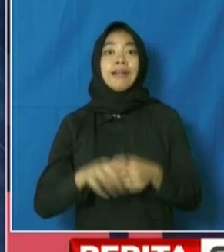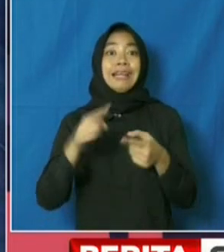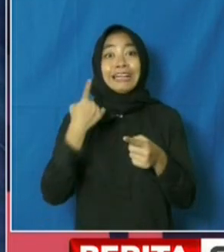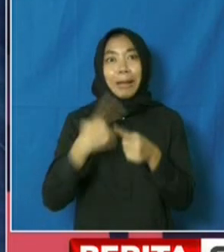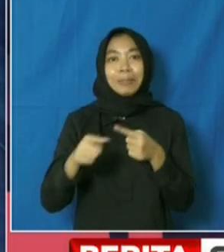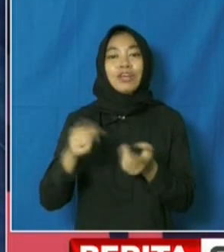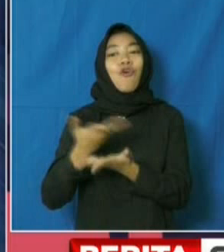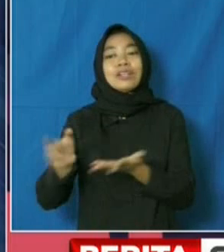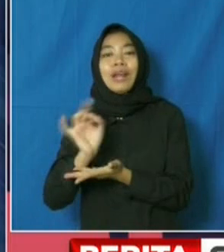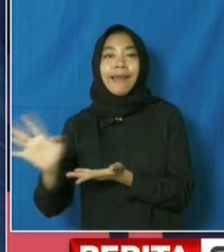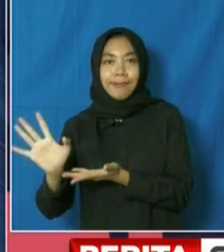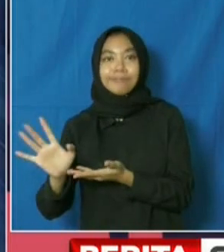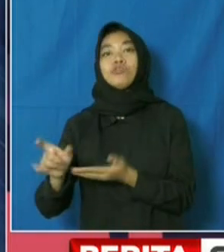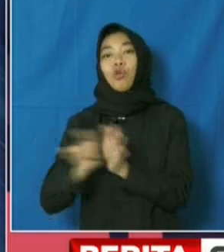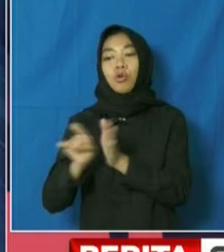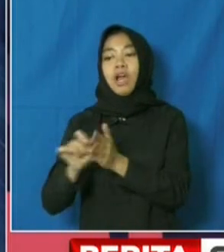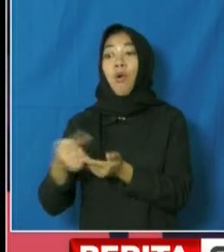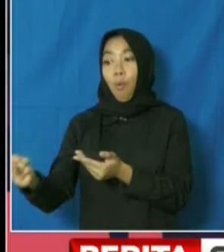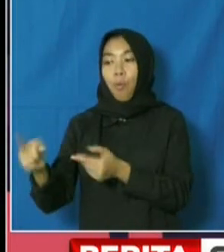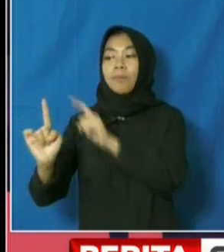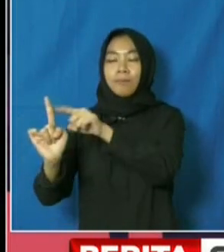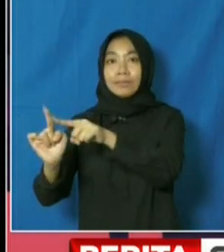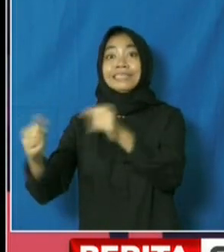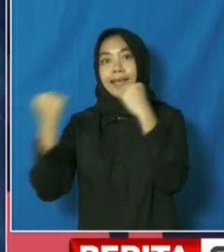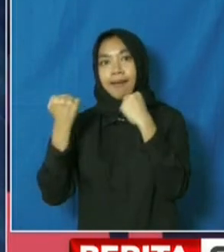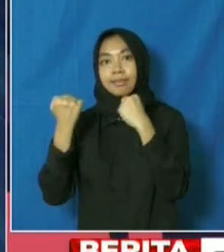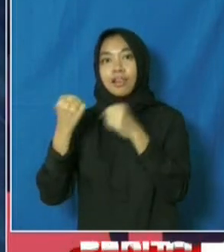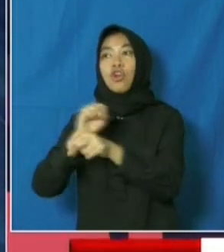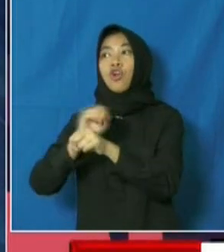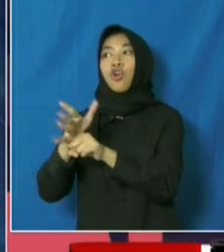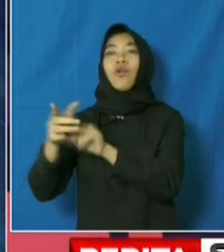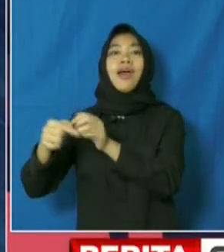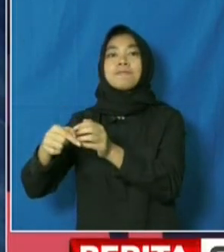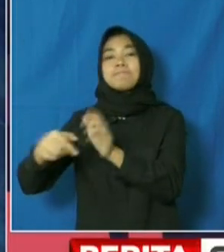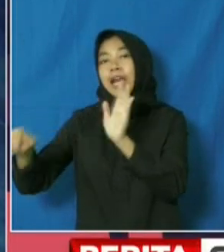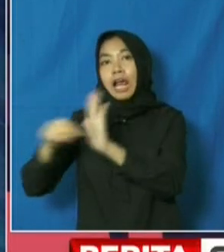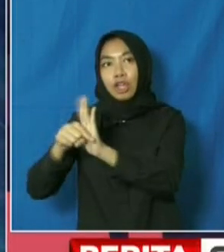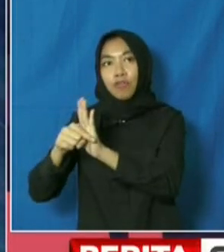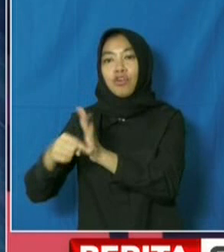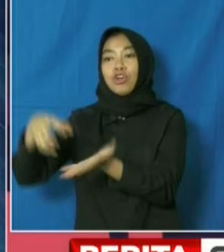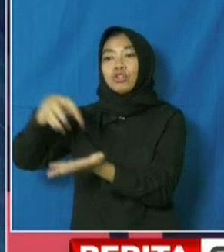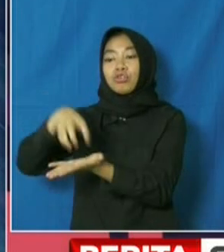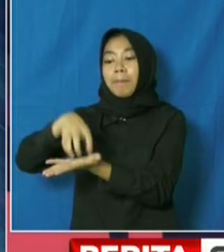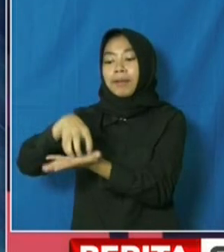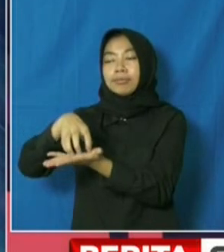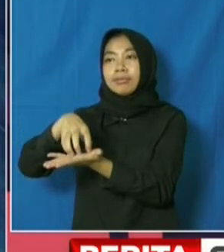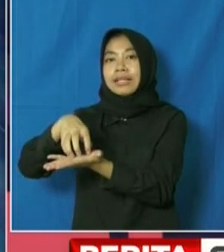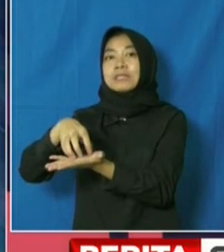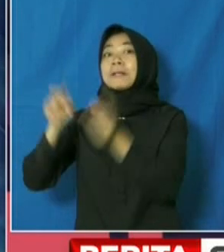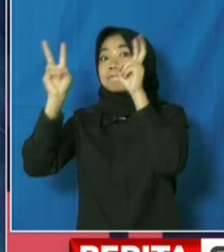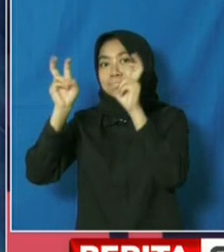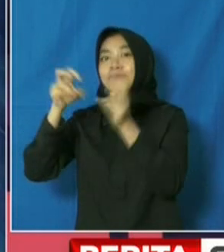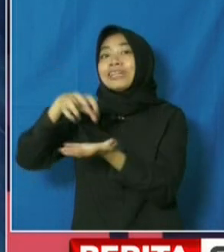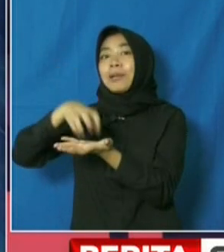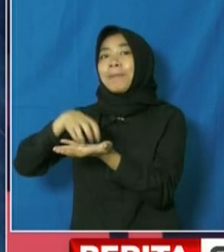kalau ada kondisi yang kedua dia sehat dan berada di satu kawasan hijau kawasan yang